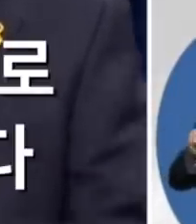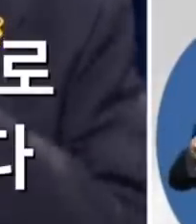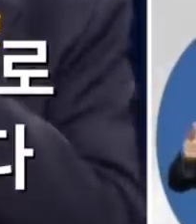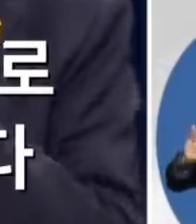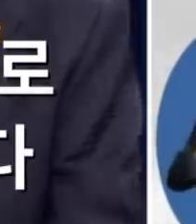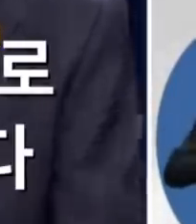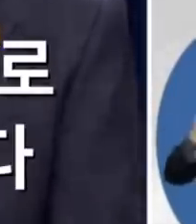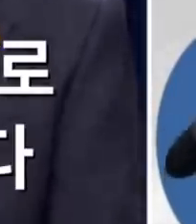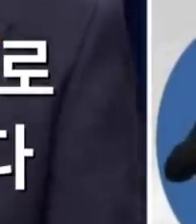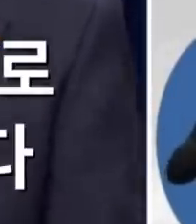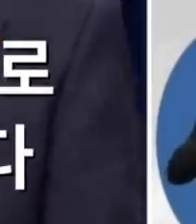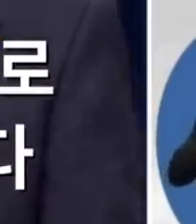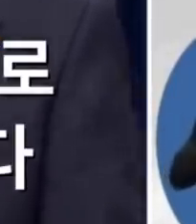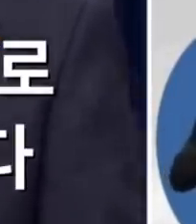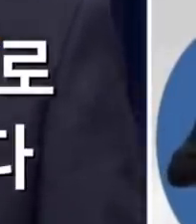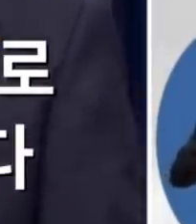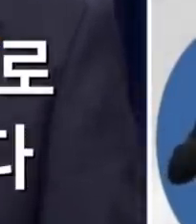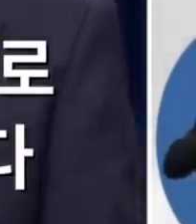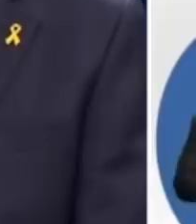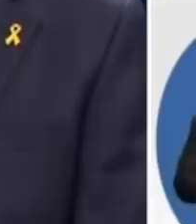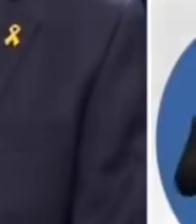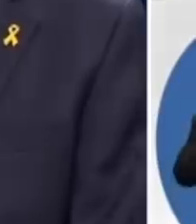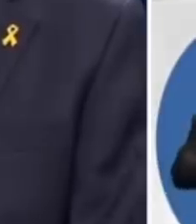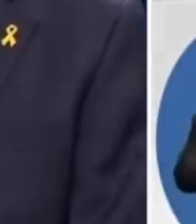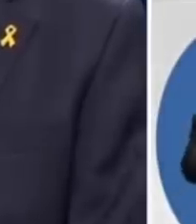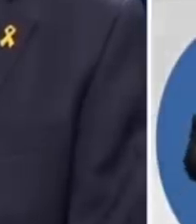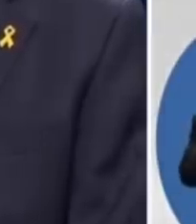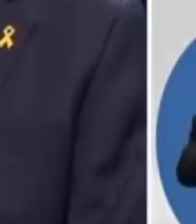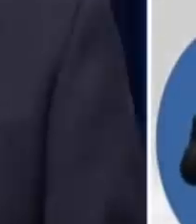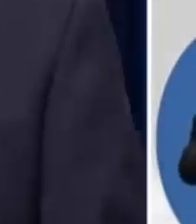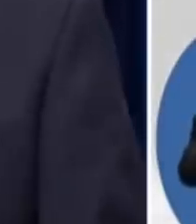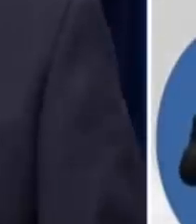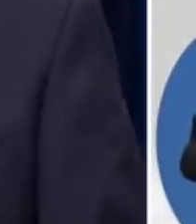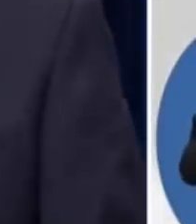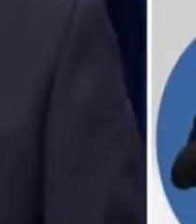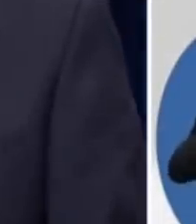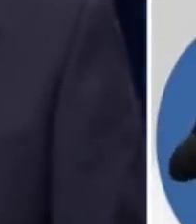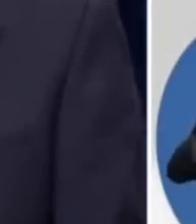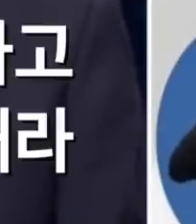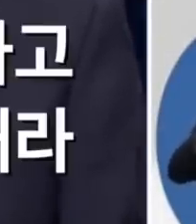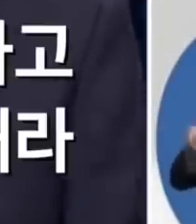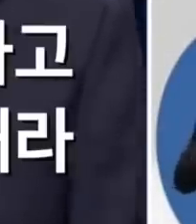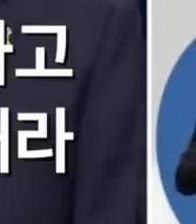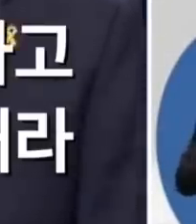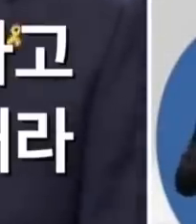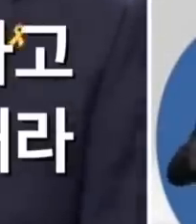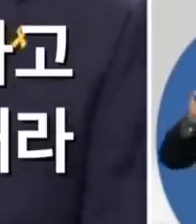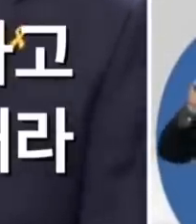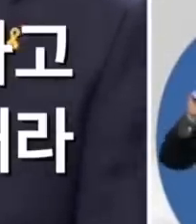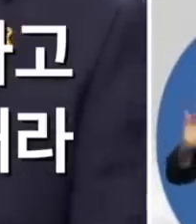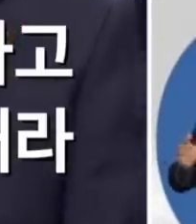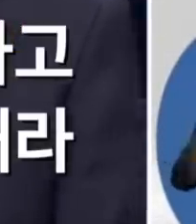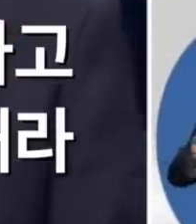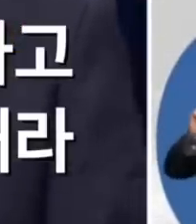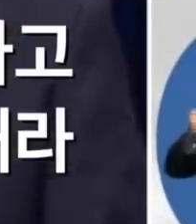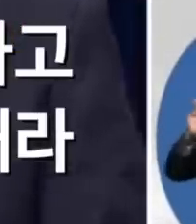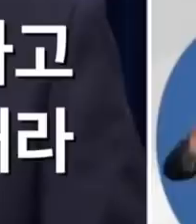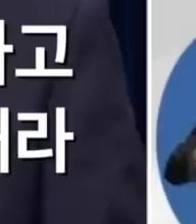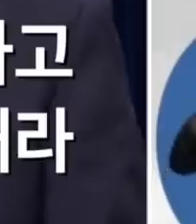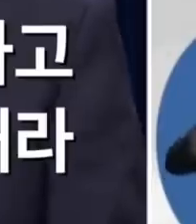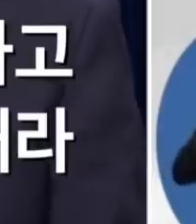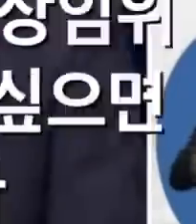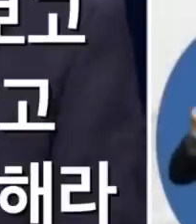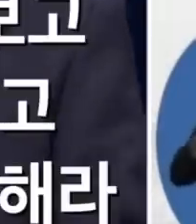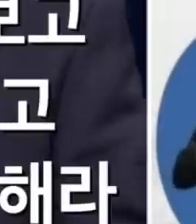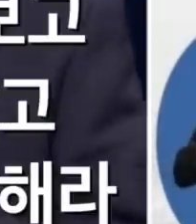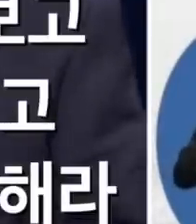제 입으로 올린 적이 한 번도 없습니다. 또 MB 아바타입니까? 안철수 본인, 아니면 아니라고 본인이